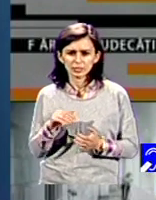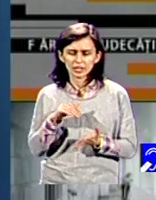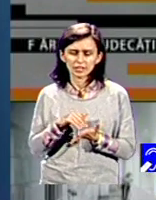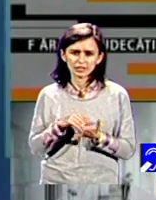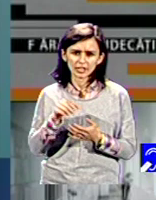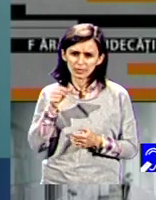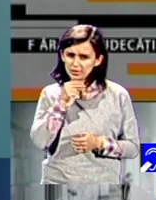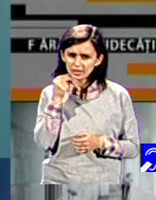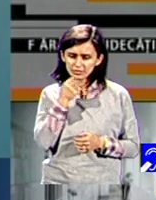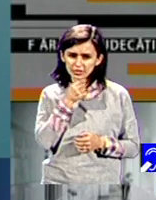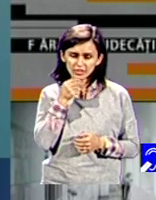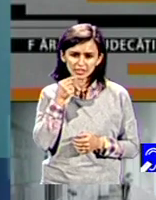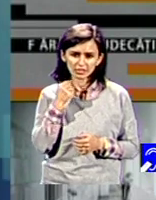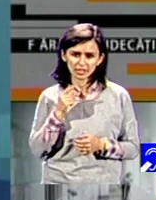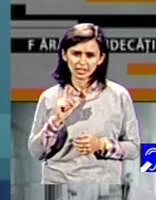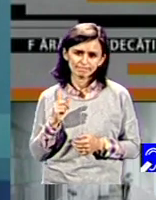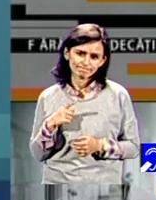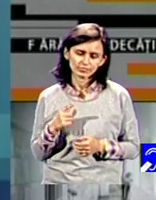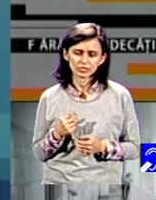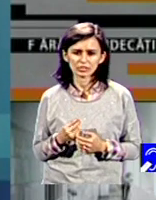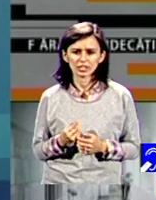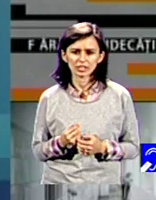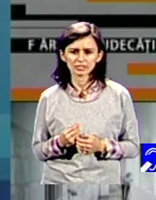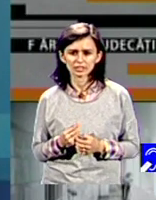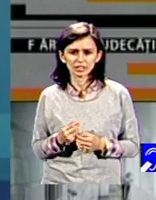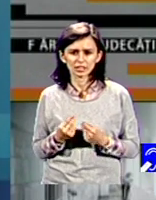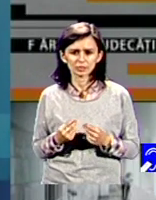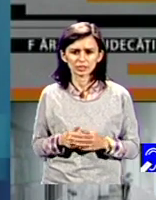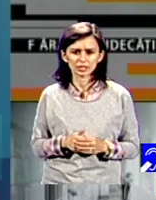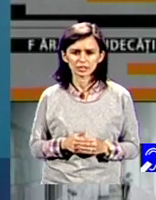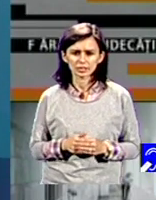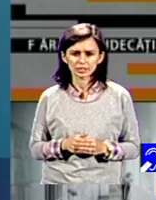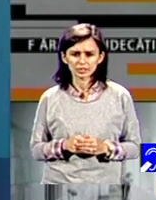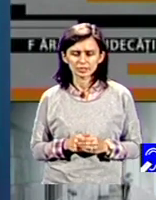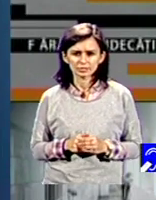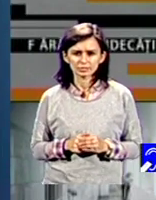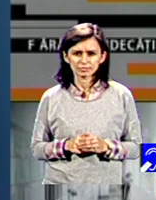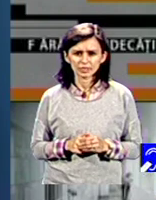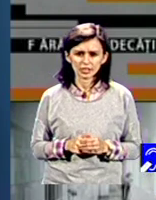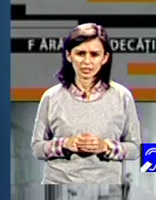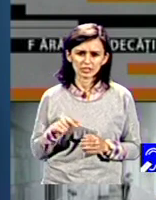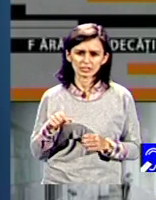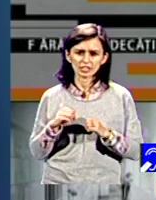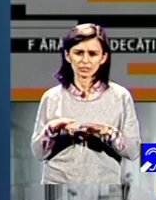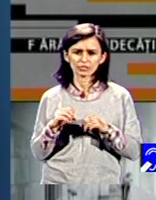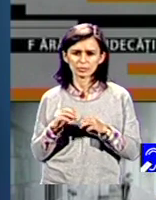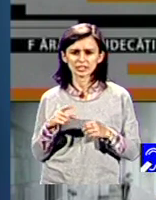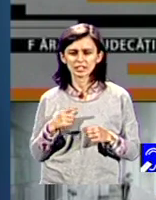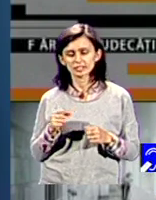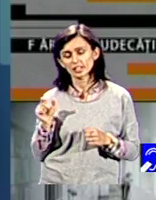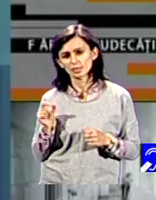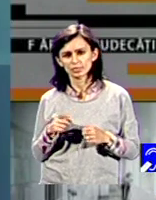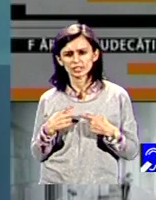Dar rămâne mers de peste rămânem conectat la această situație ca e puțin ciudat adică la nesfârșit nu pot să eviți